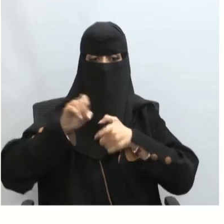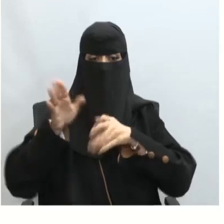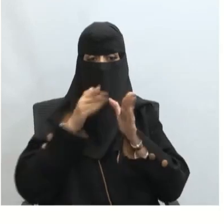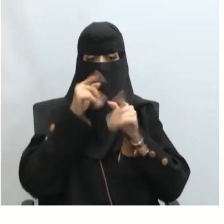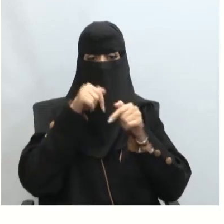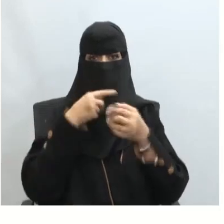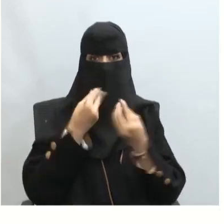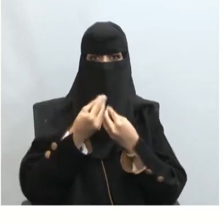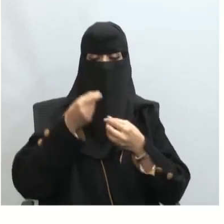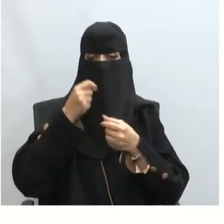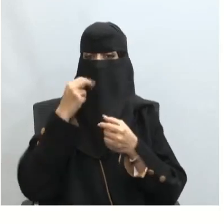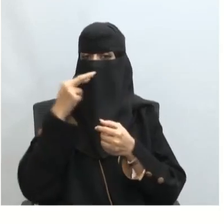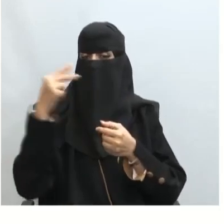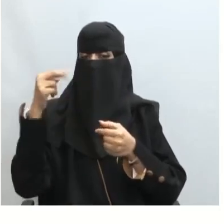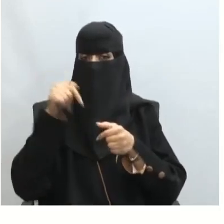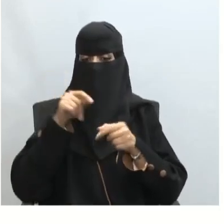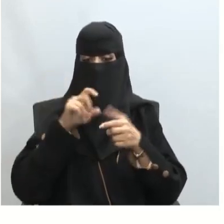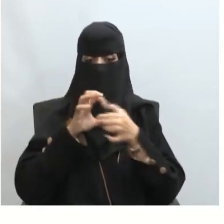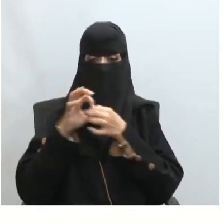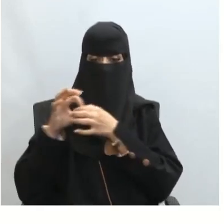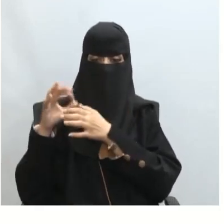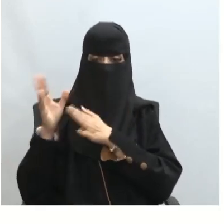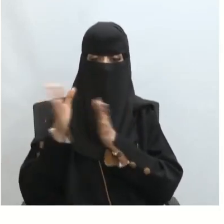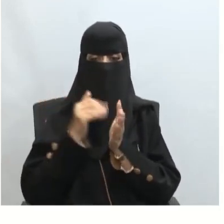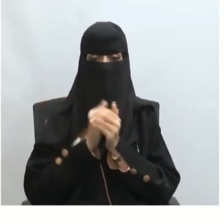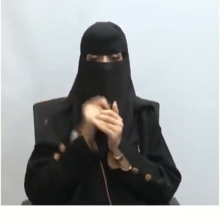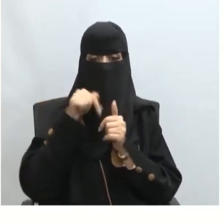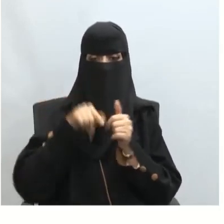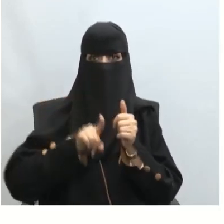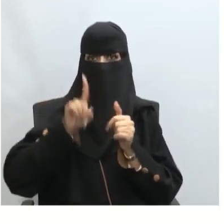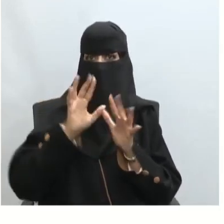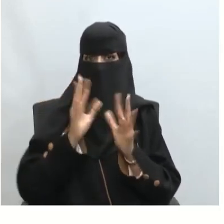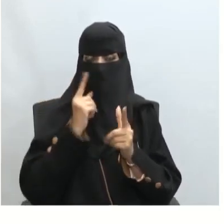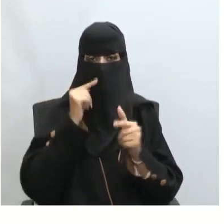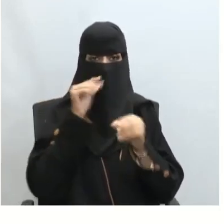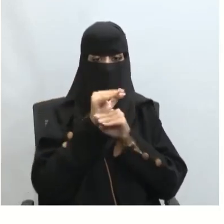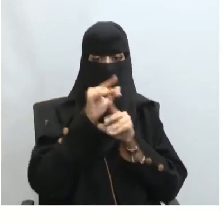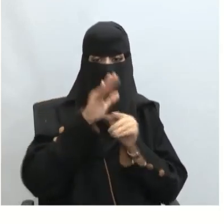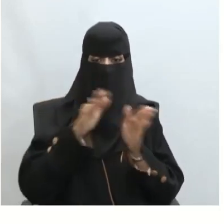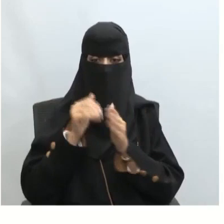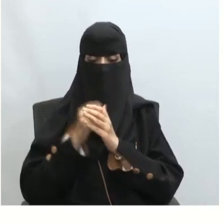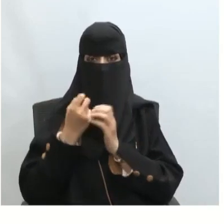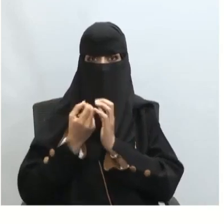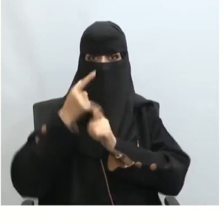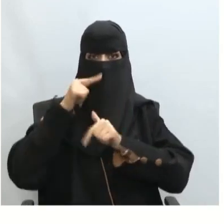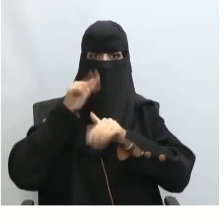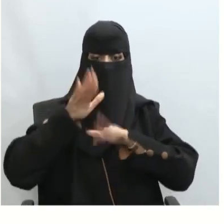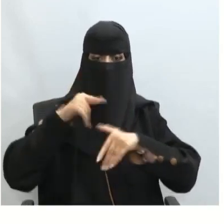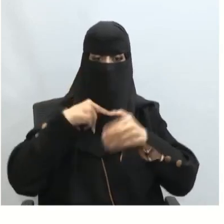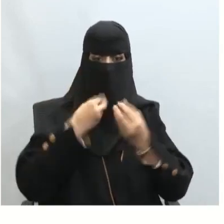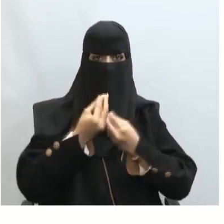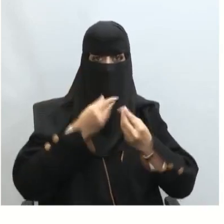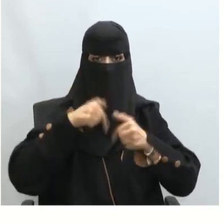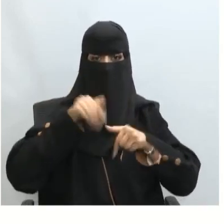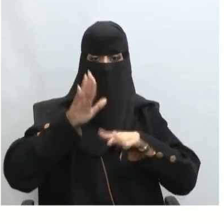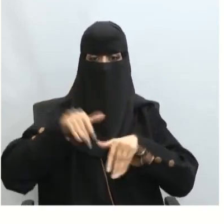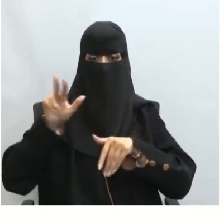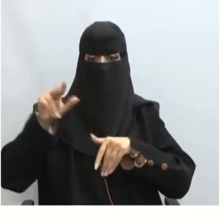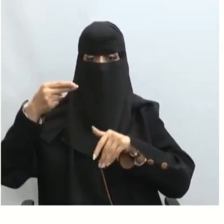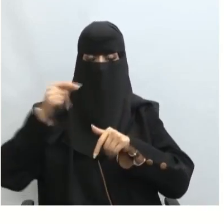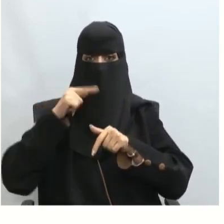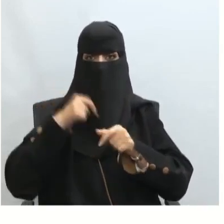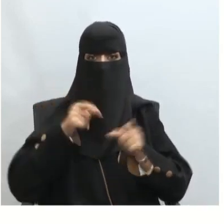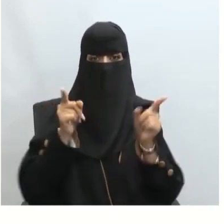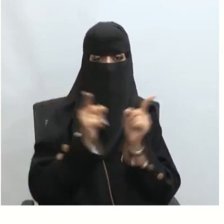العطريه المتعدده الحلقات اليوم ماذا سنتعلم سنتعلم توقع نواتج التفاعلات العضويه